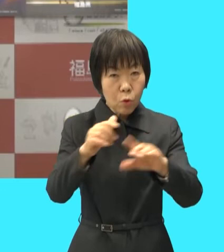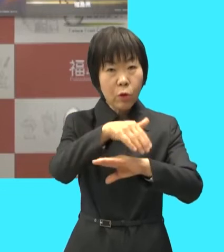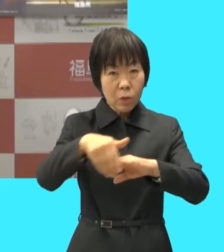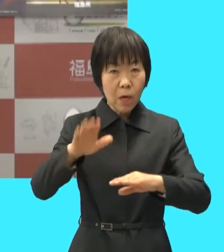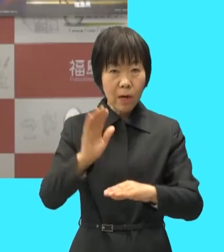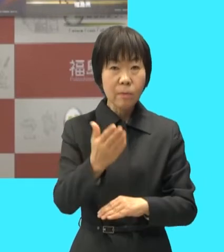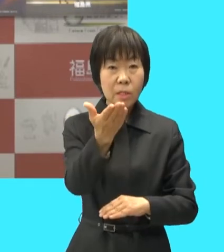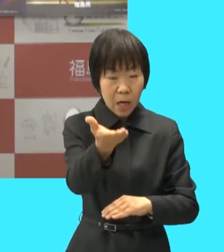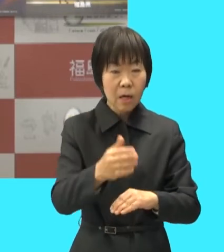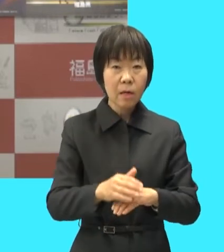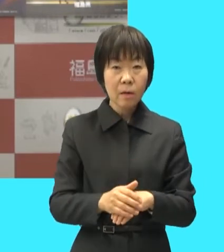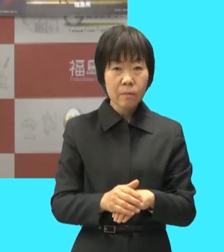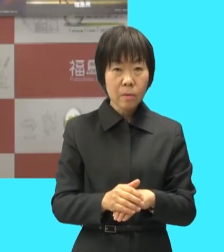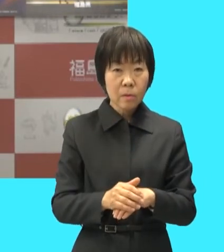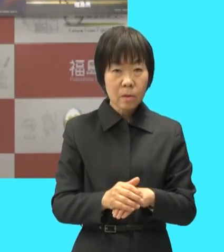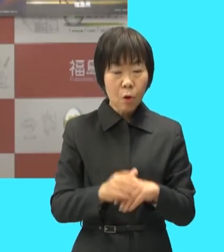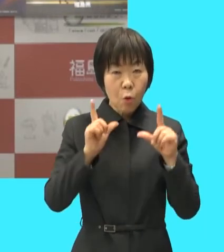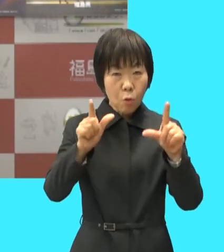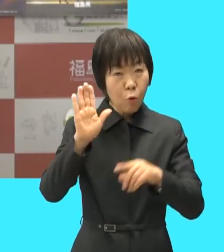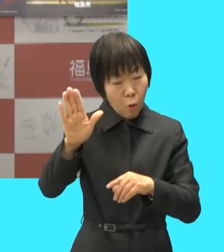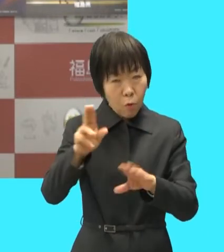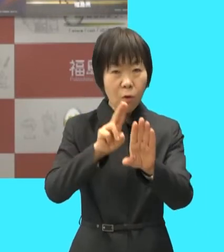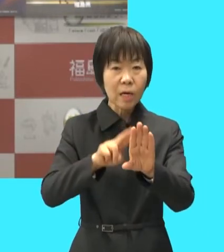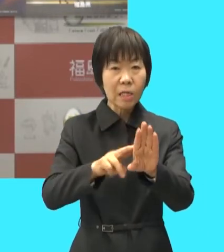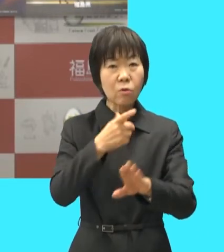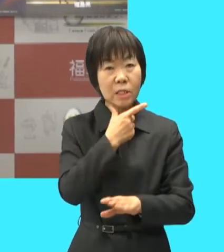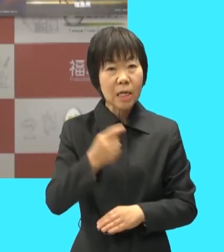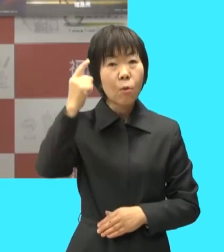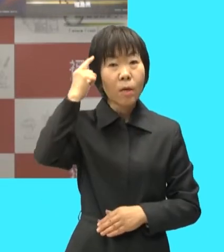ょうか。 はい、今後検討していきたいと思います。